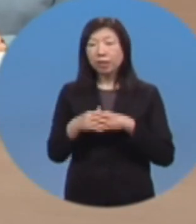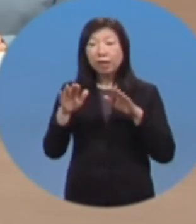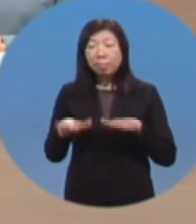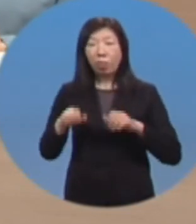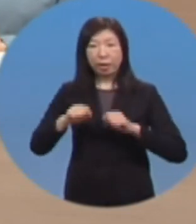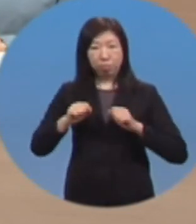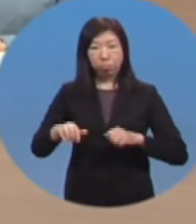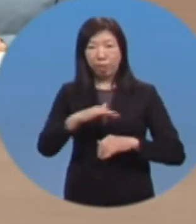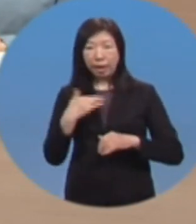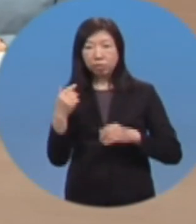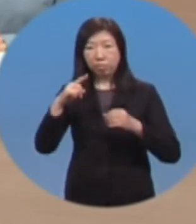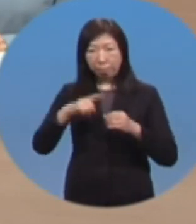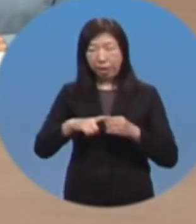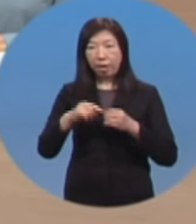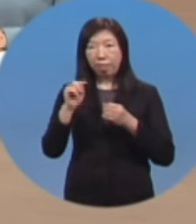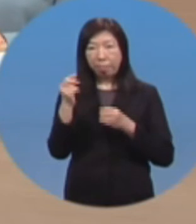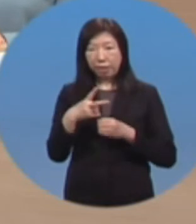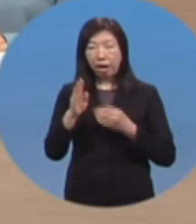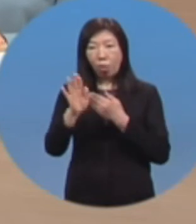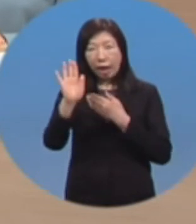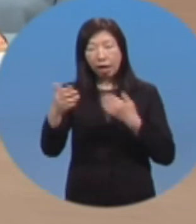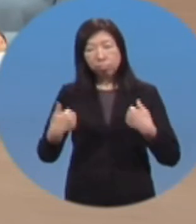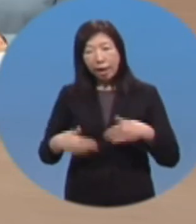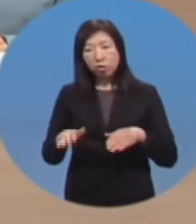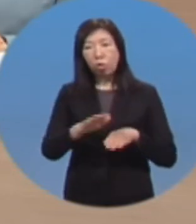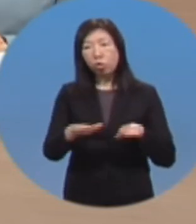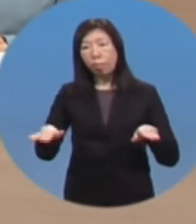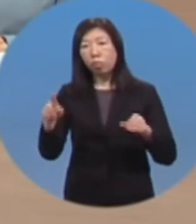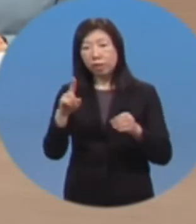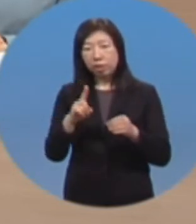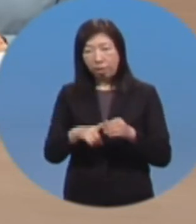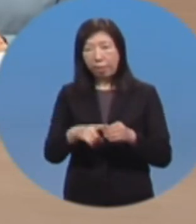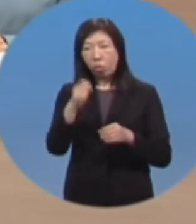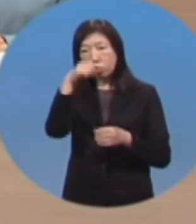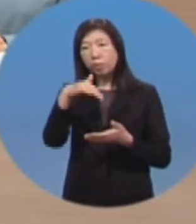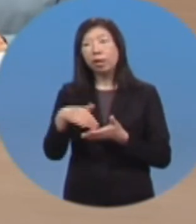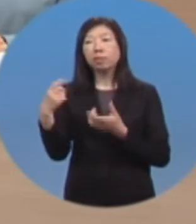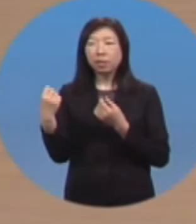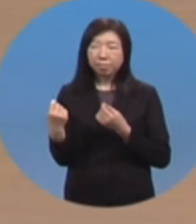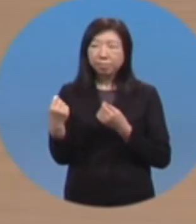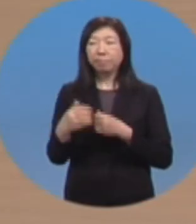を生きる私たちのため、そしてこれから生まれてくる子どもたちのための予算なんですね。